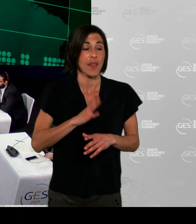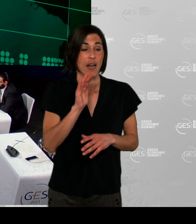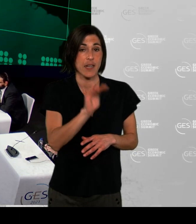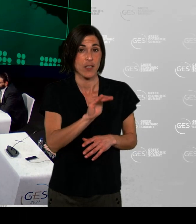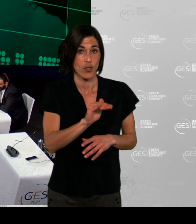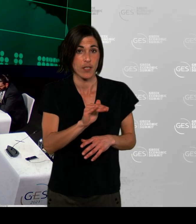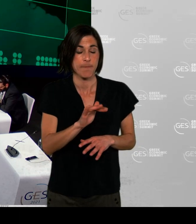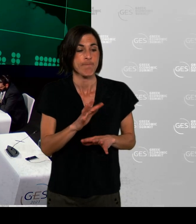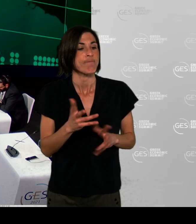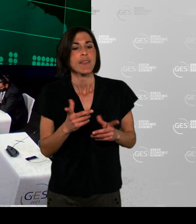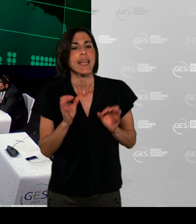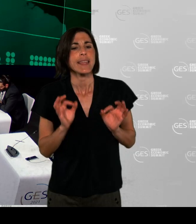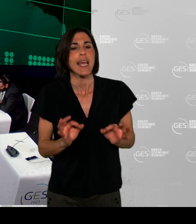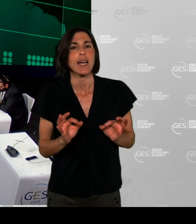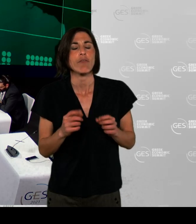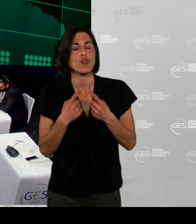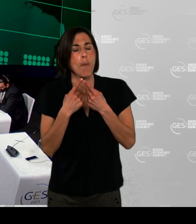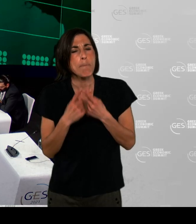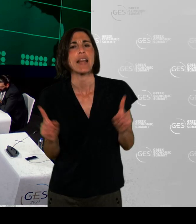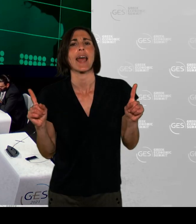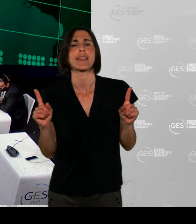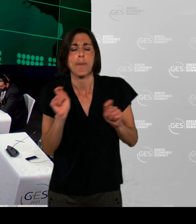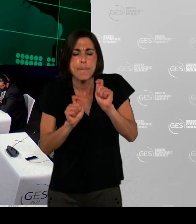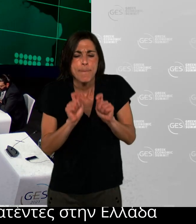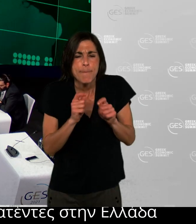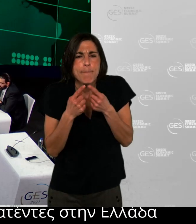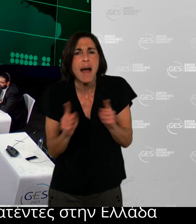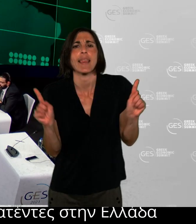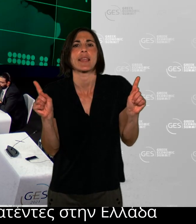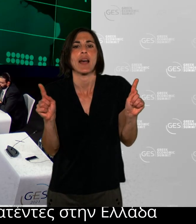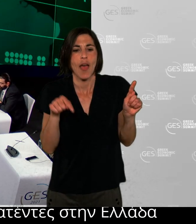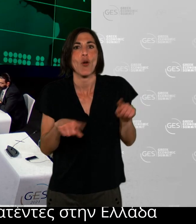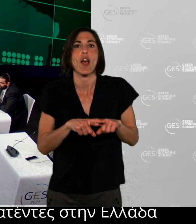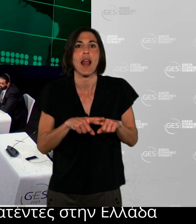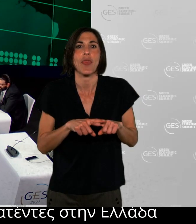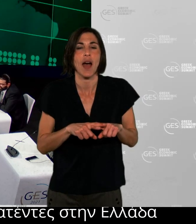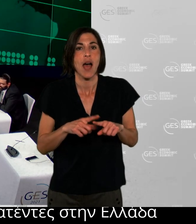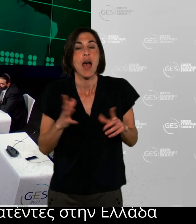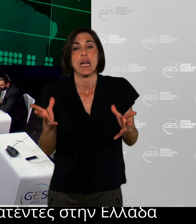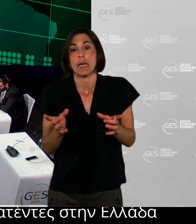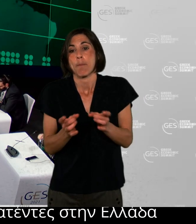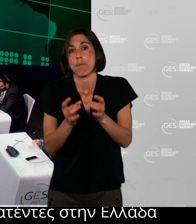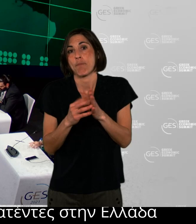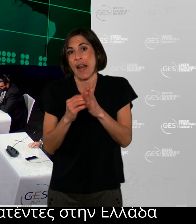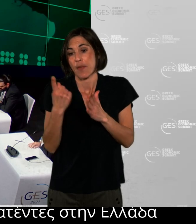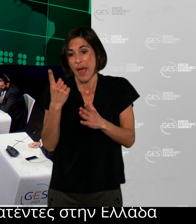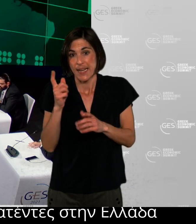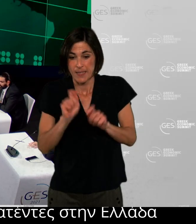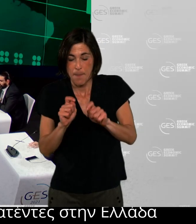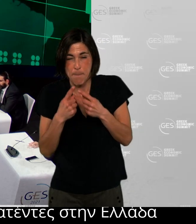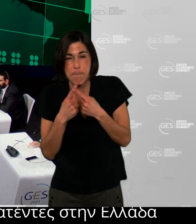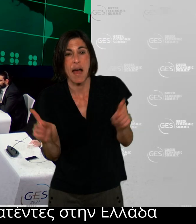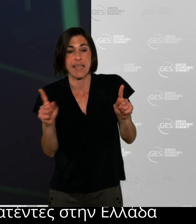με τις πατέντες στην Ελλάδα? Καταφέρνουν οι δημιουργοί καινοτόμων ιδεών να τις προστατεύσουν αλλά και να τις αξιοποιήσουν